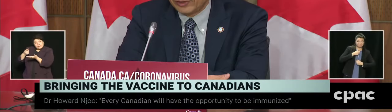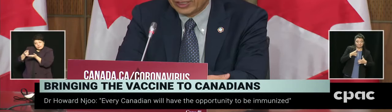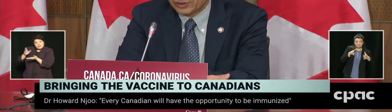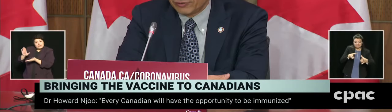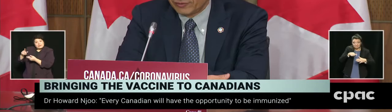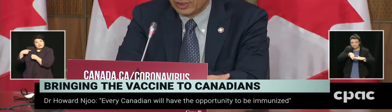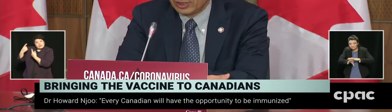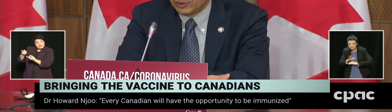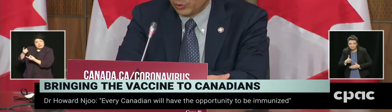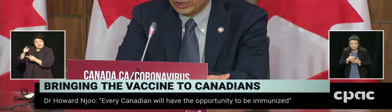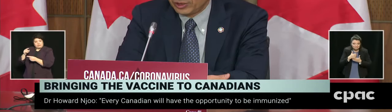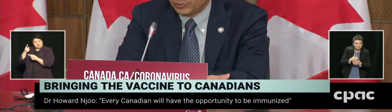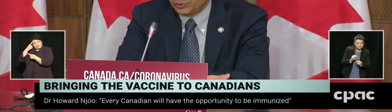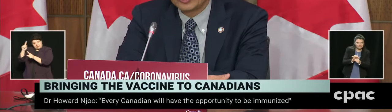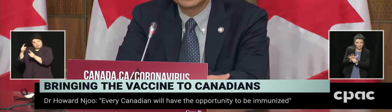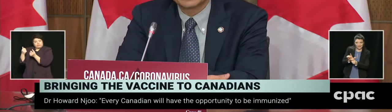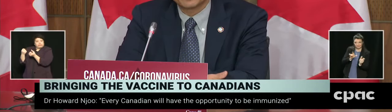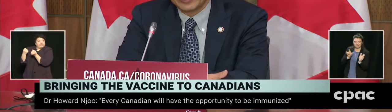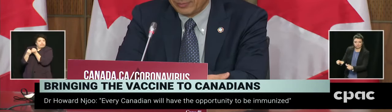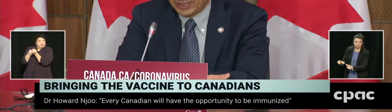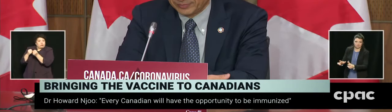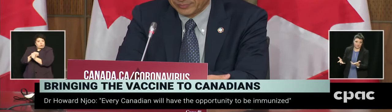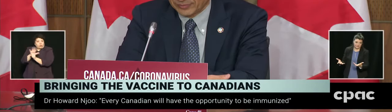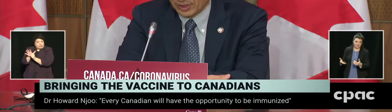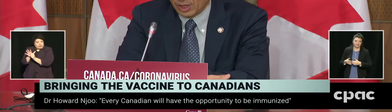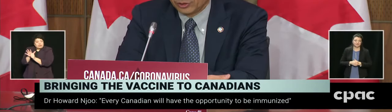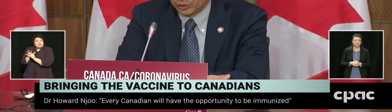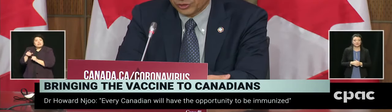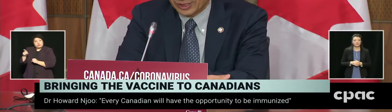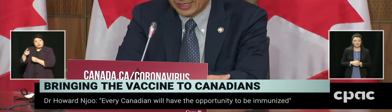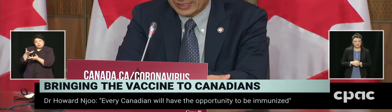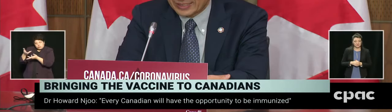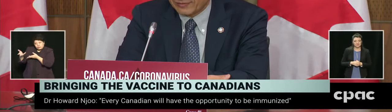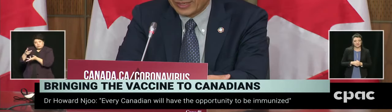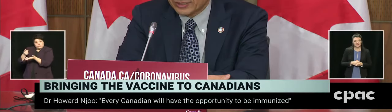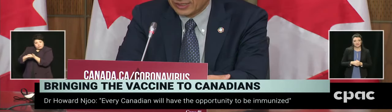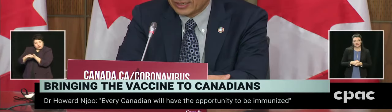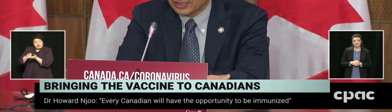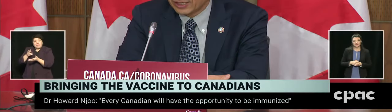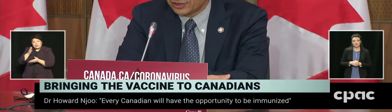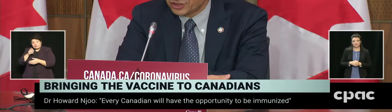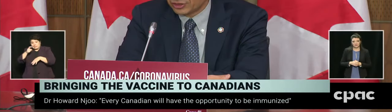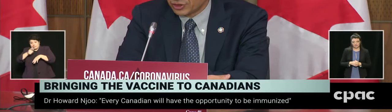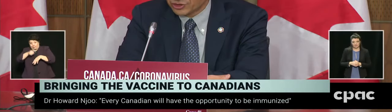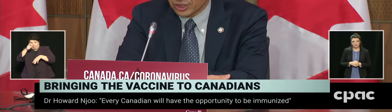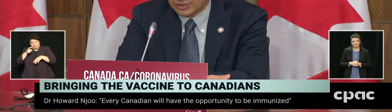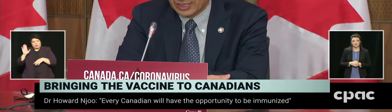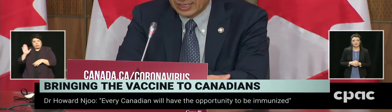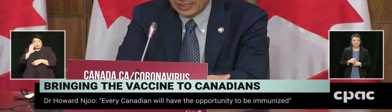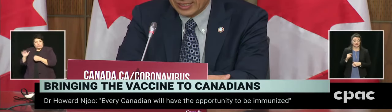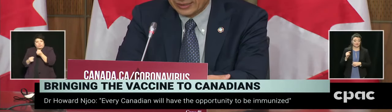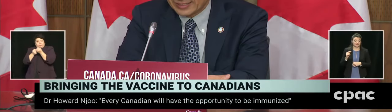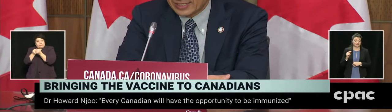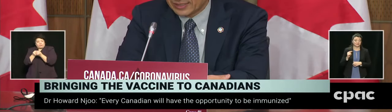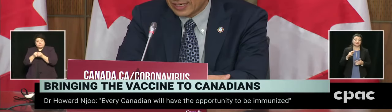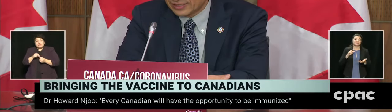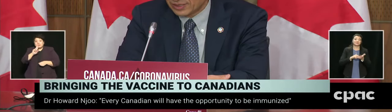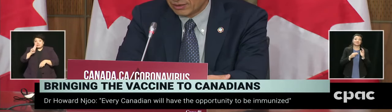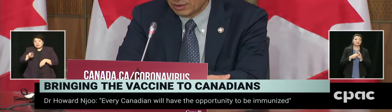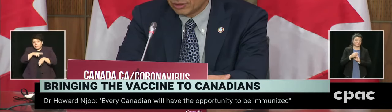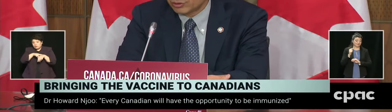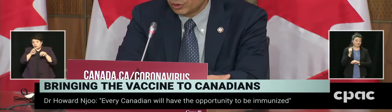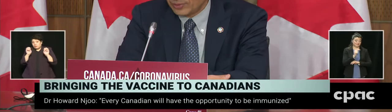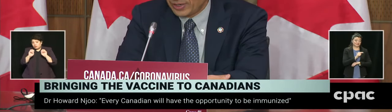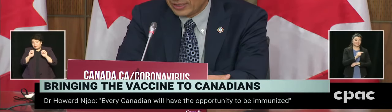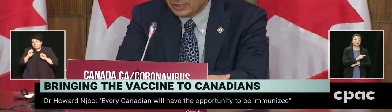la COVID-19 depuis les débuts de la pandémie. En outre, la Réserve nationale stratégique d'urgence, qui a des